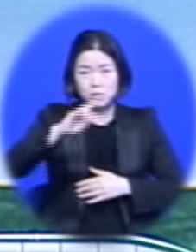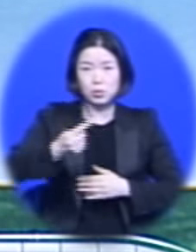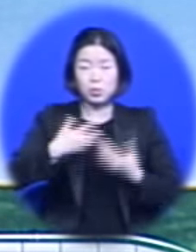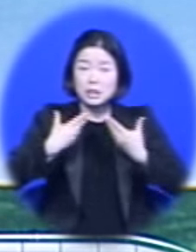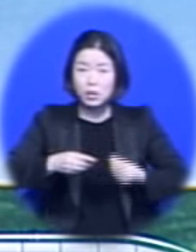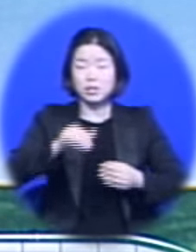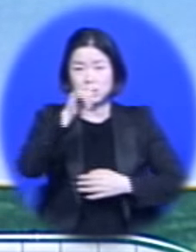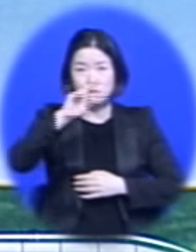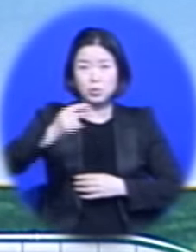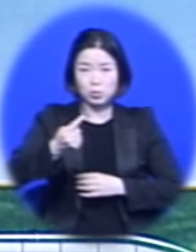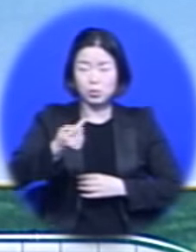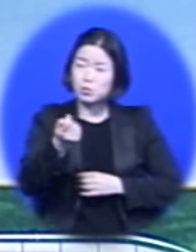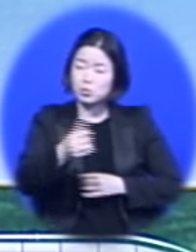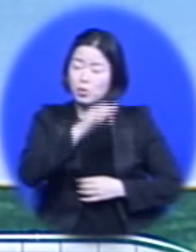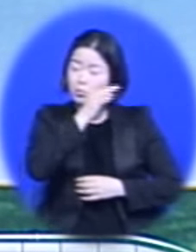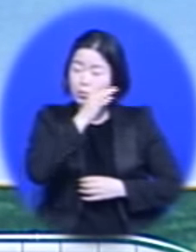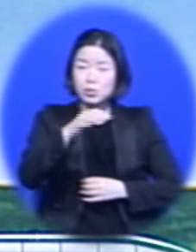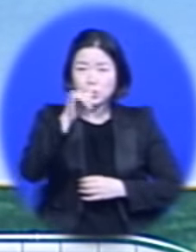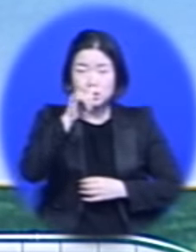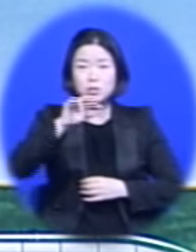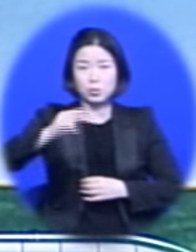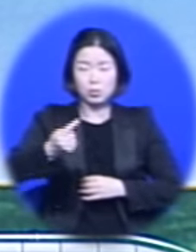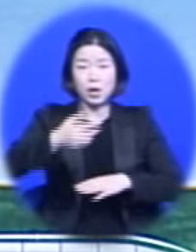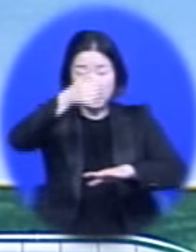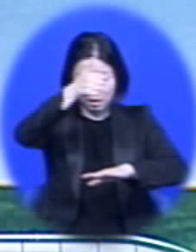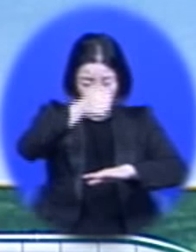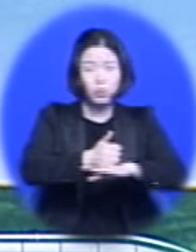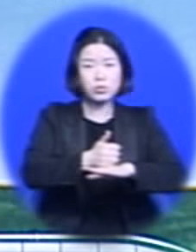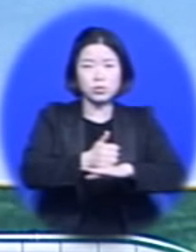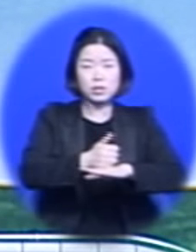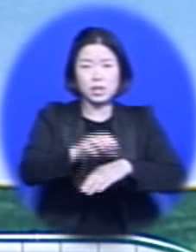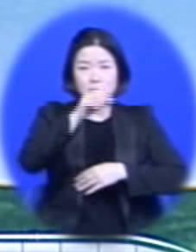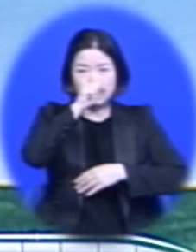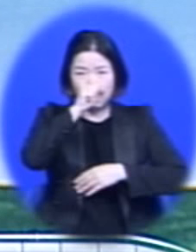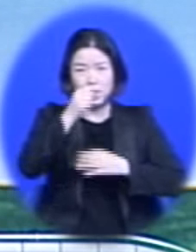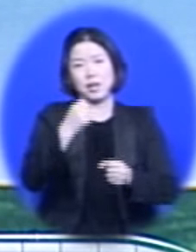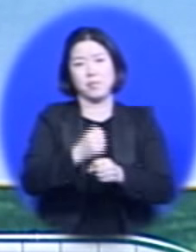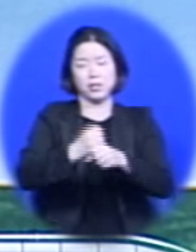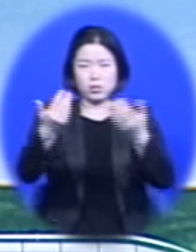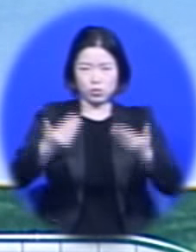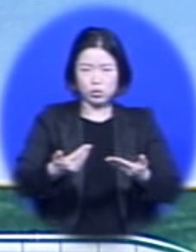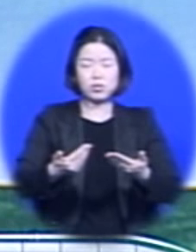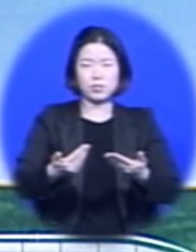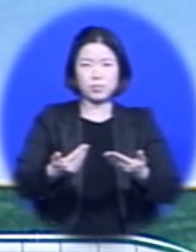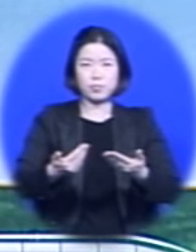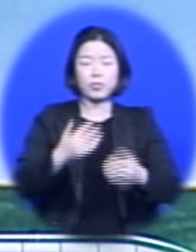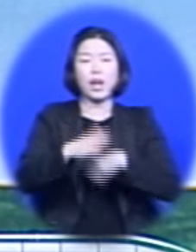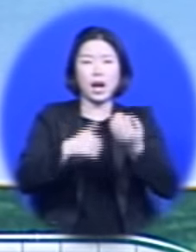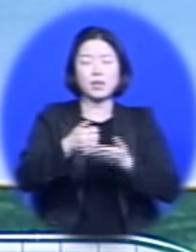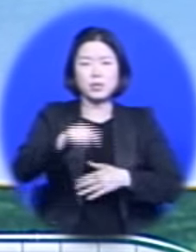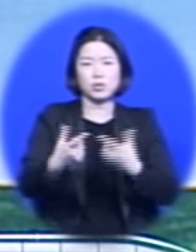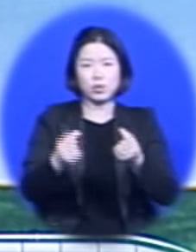있어도 좀 부끄러운 일들이 있어도 결국은 선하게 만들어주신다. 하나님 그렇게